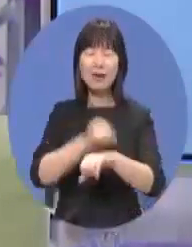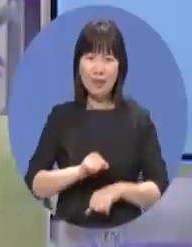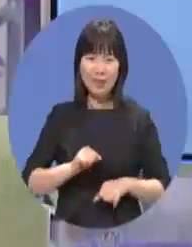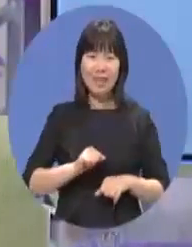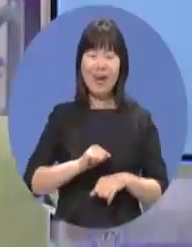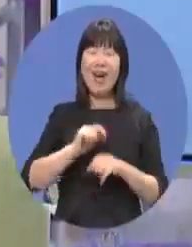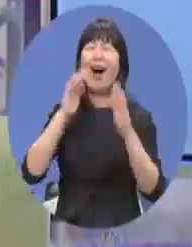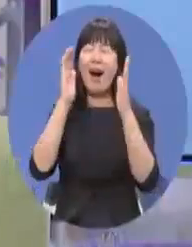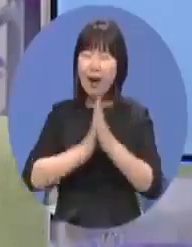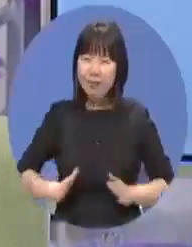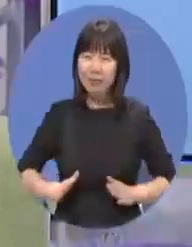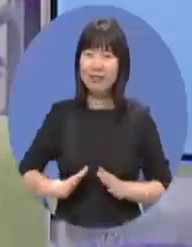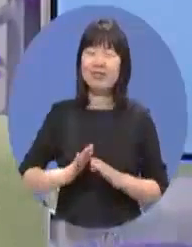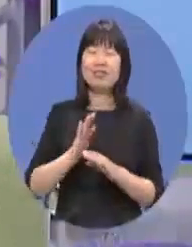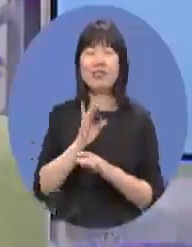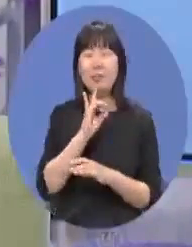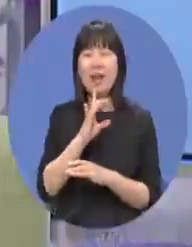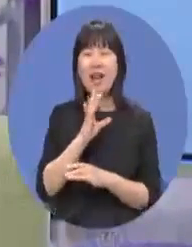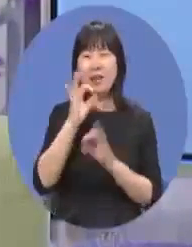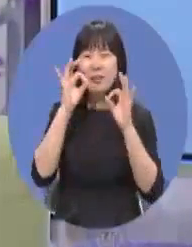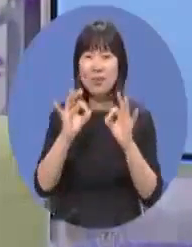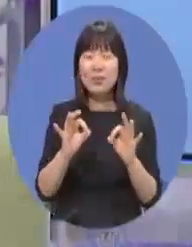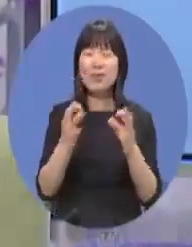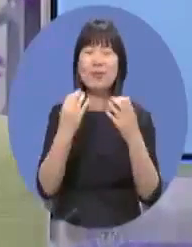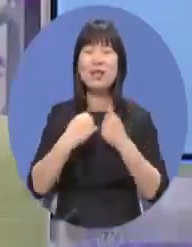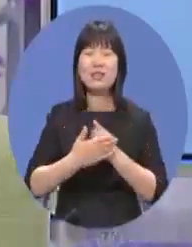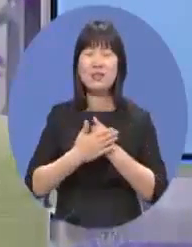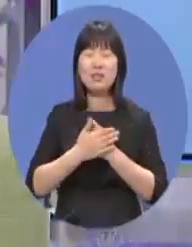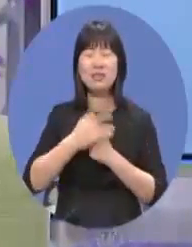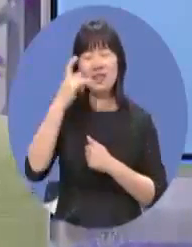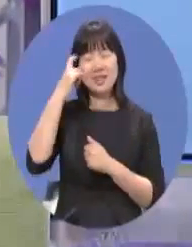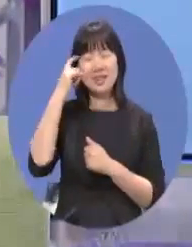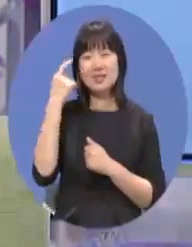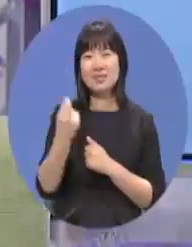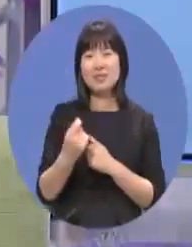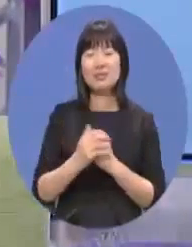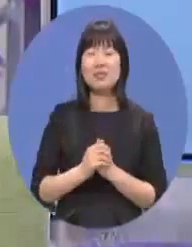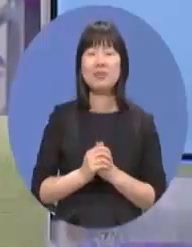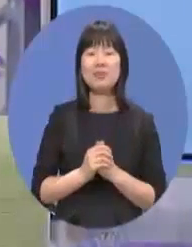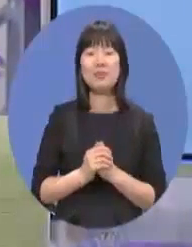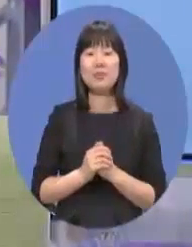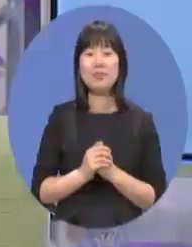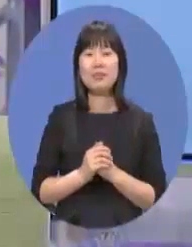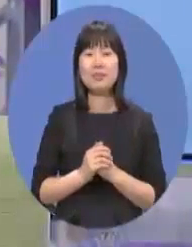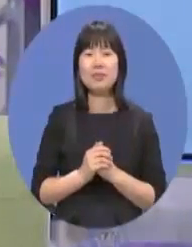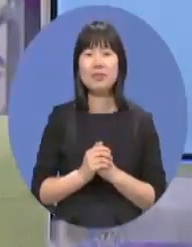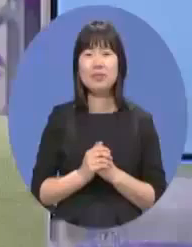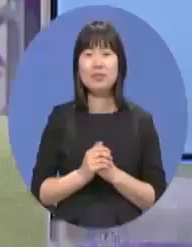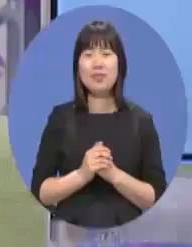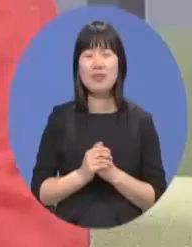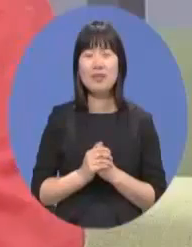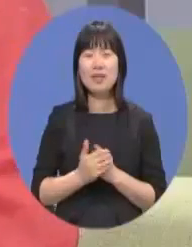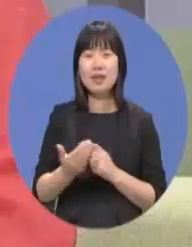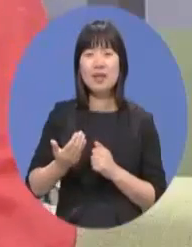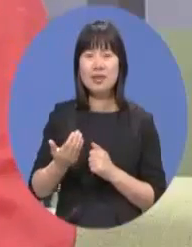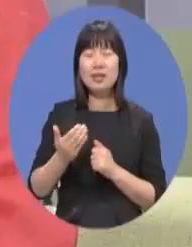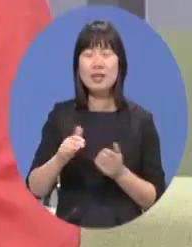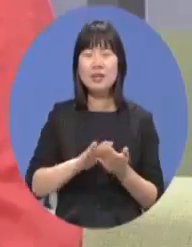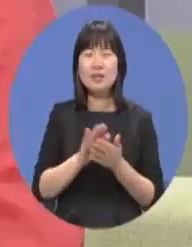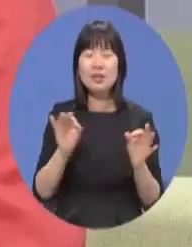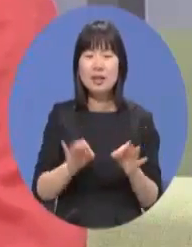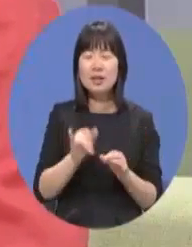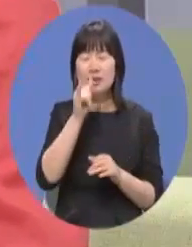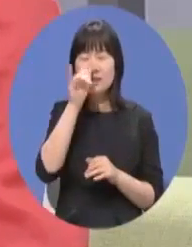아이고 그래 하고 이런 것만으로도 참 많은 도움이 된다는 흥이 생각이 드네요. 나잖아요, 사람이. 네, 그러니까 아까 놀이에서